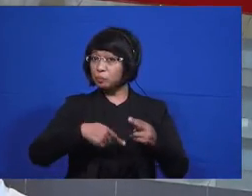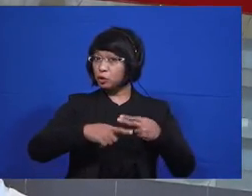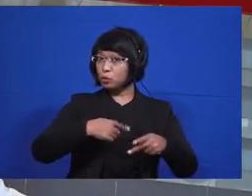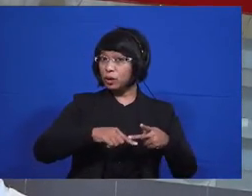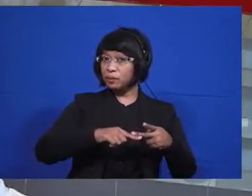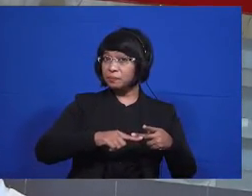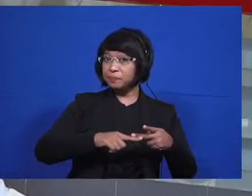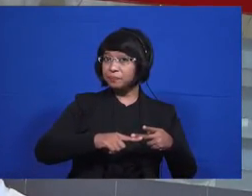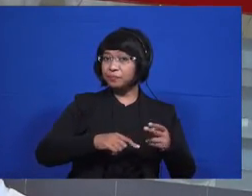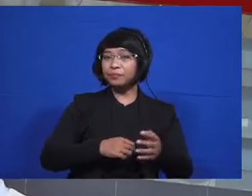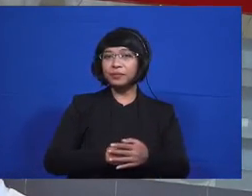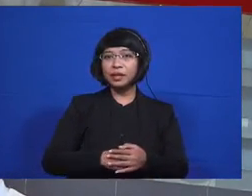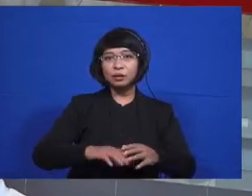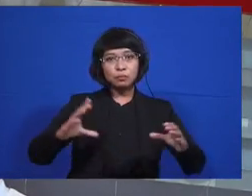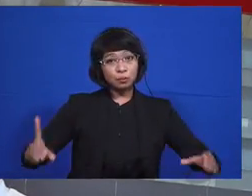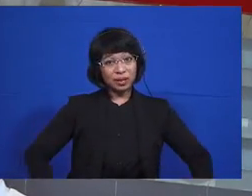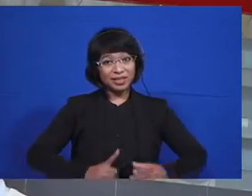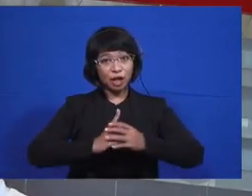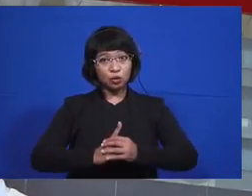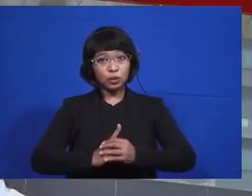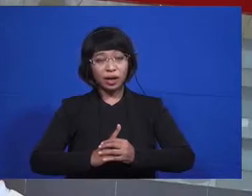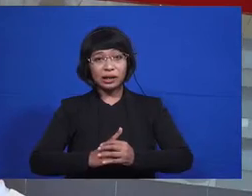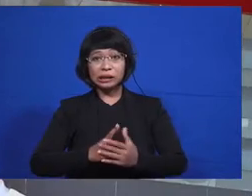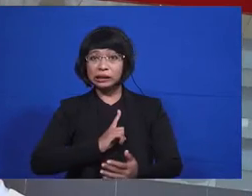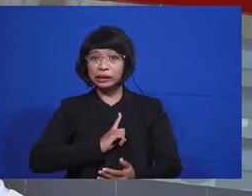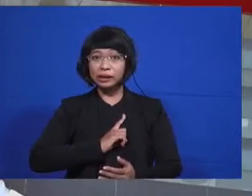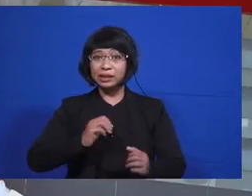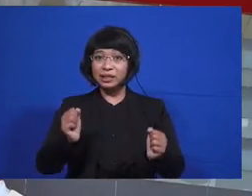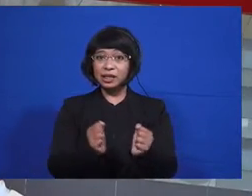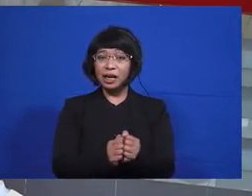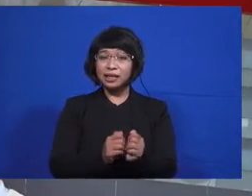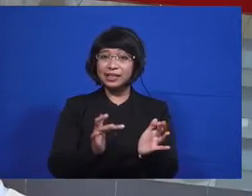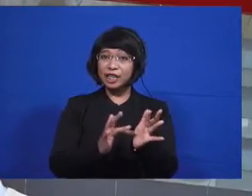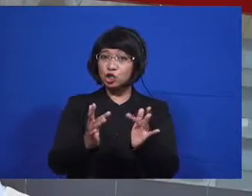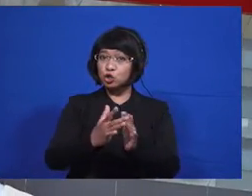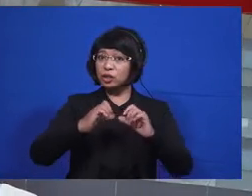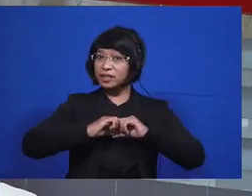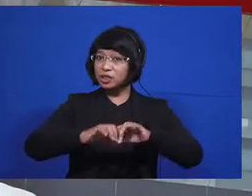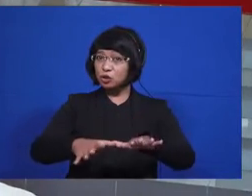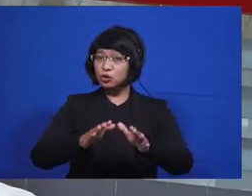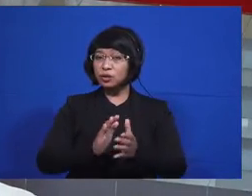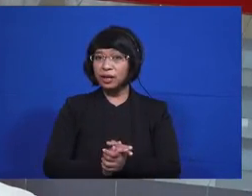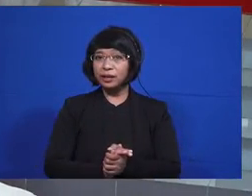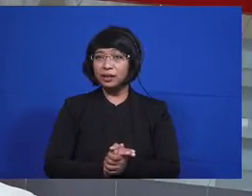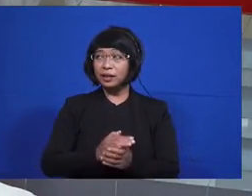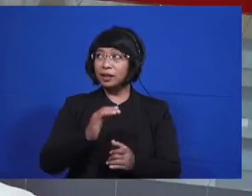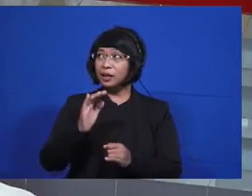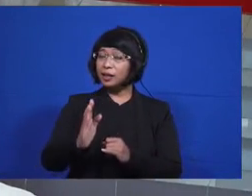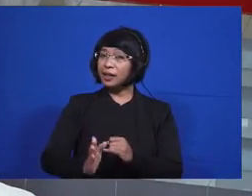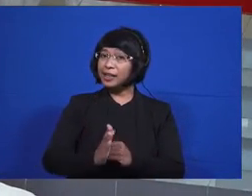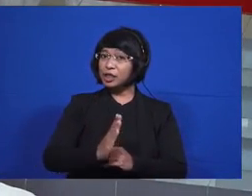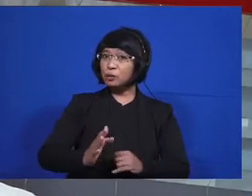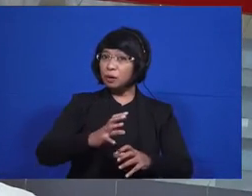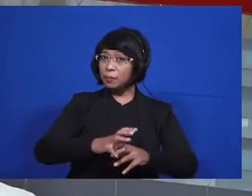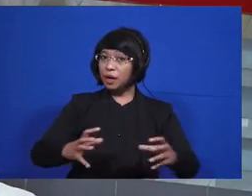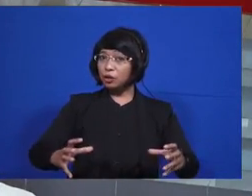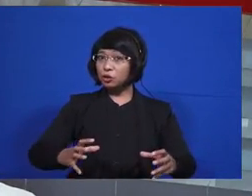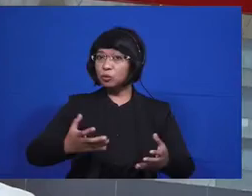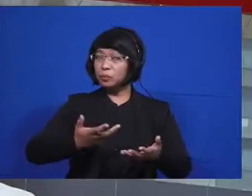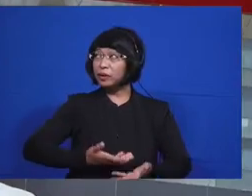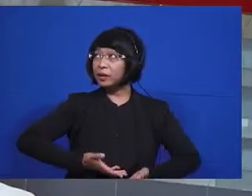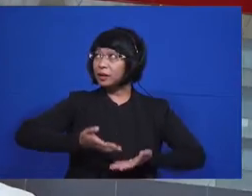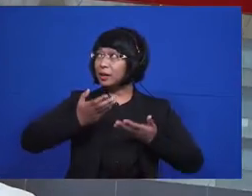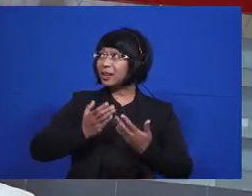untuk makin erat mempersatukan diri dengan Yesus Kristus, Sang Imam Agung, dan bersama Yesus menyerahkan diri kepada Allah